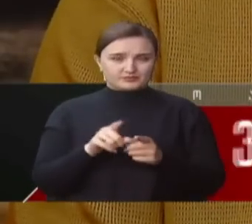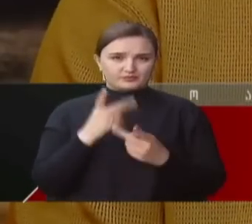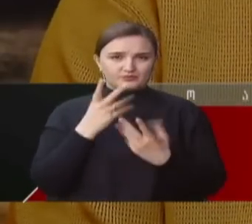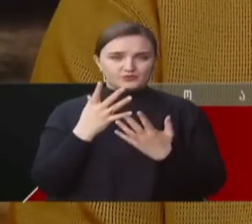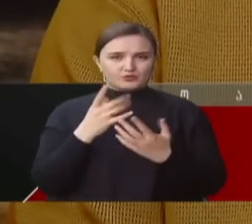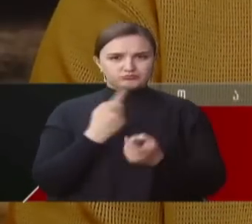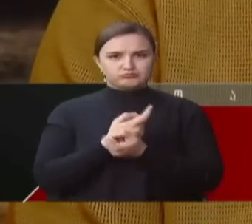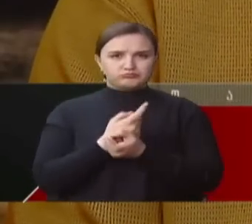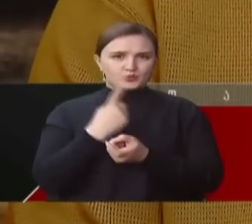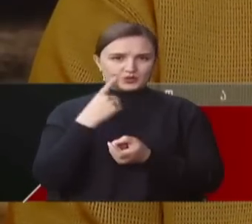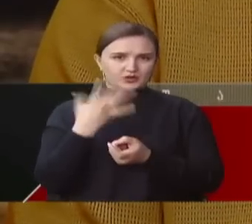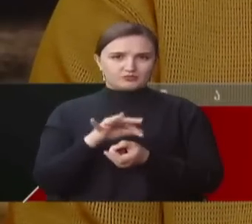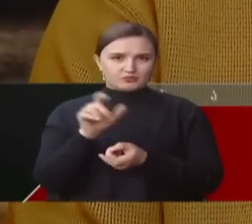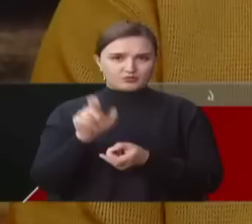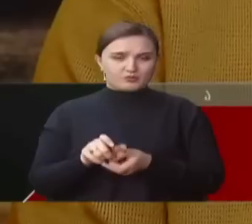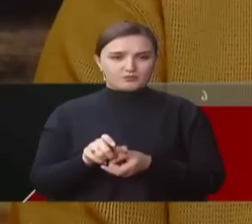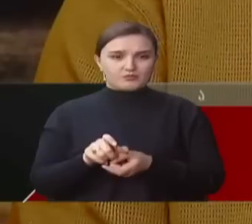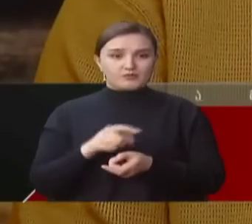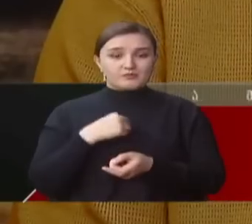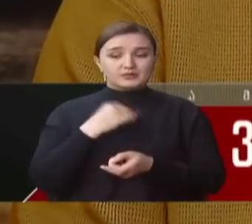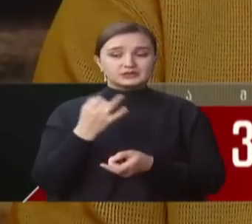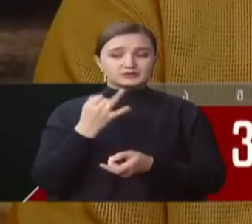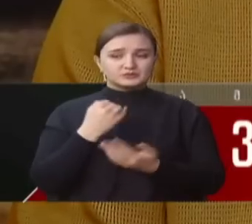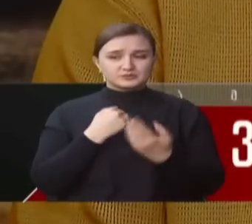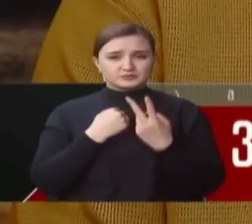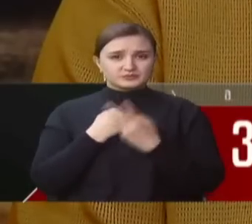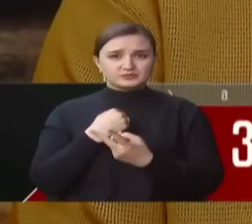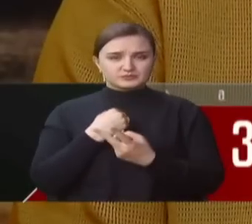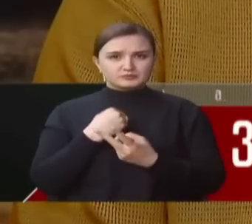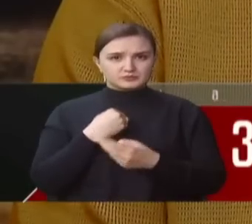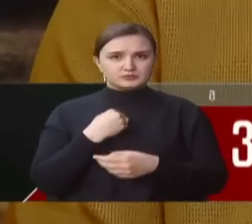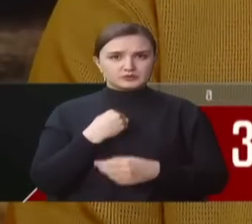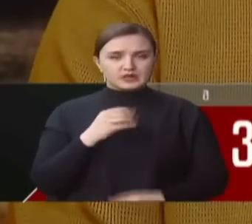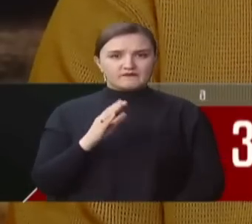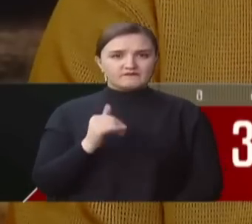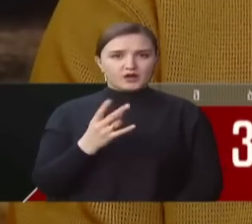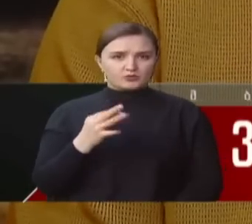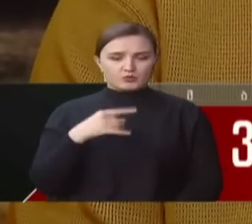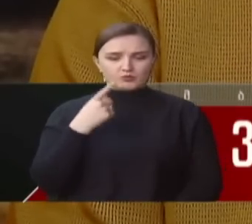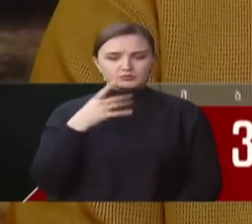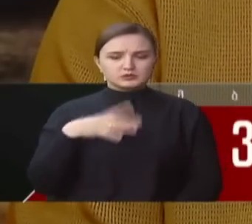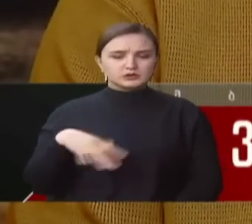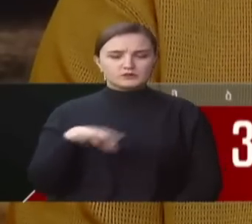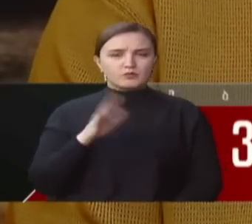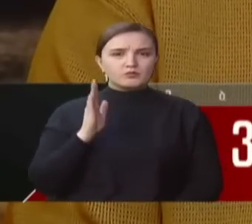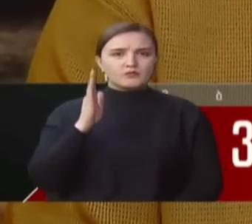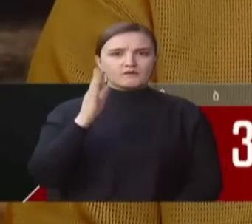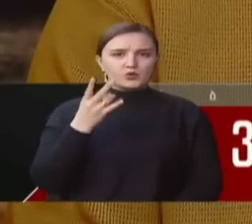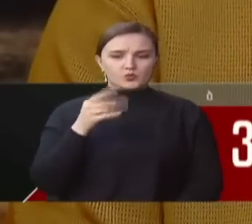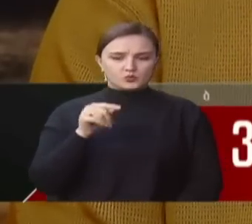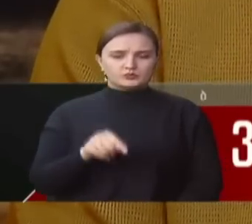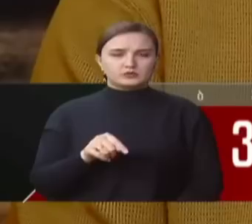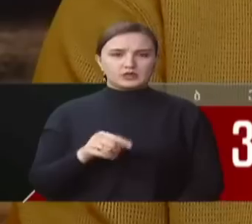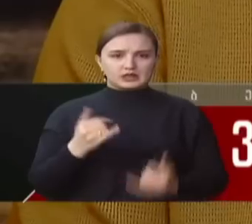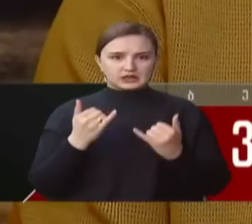თვალსაჩინო მაგალითი და ჩემთვის ყველაზე საინტერესო იყო ის მომენტი, როდესაც ის ასკვნიდა, რომ საქართველოში მომავალში უნდა მოხდეს ის,